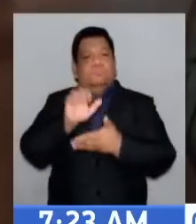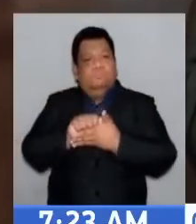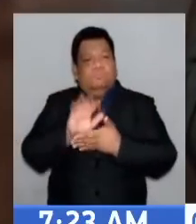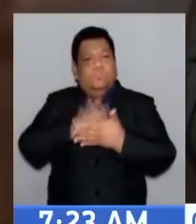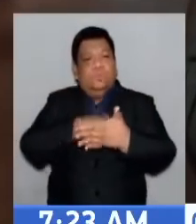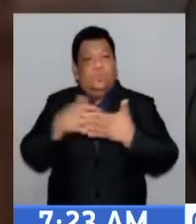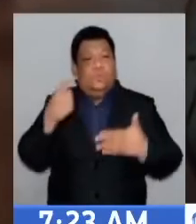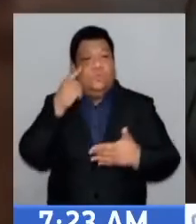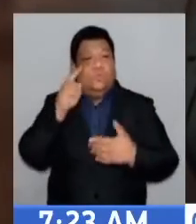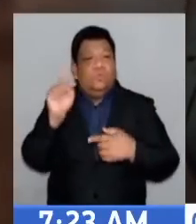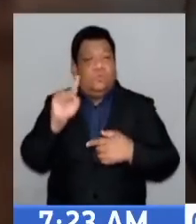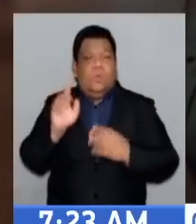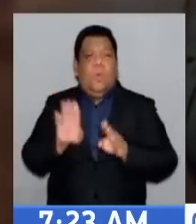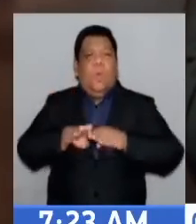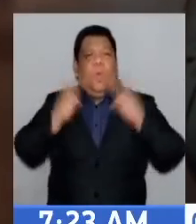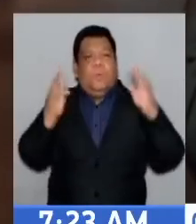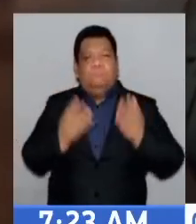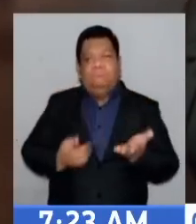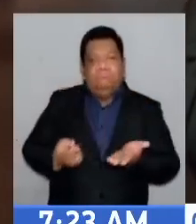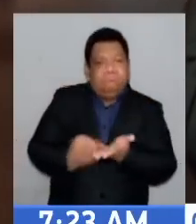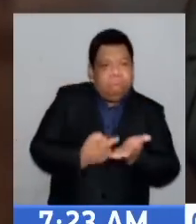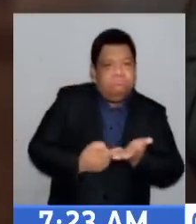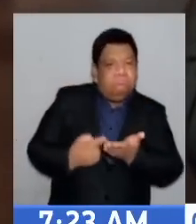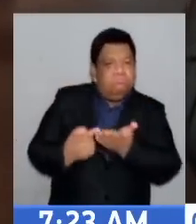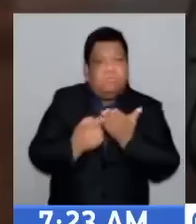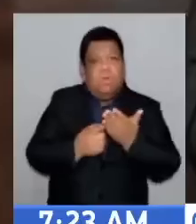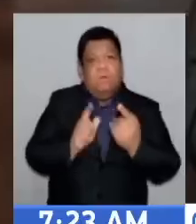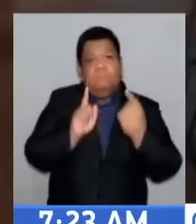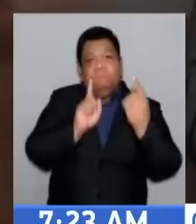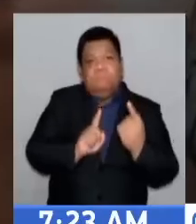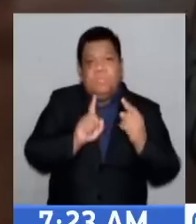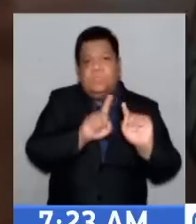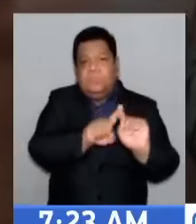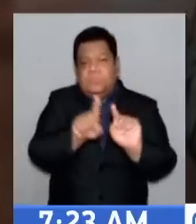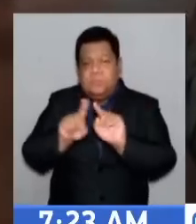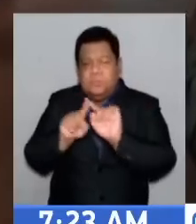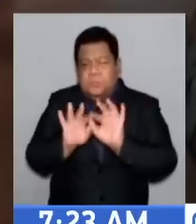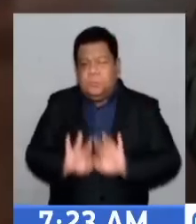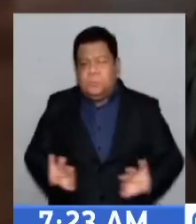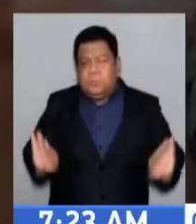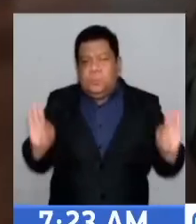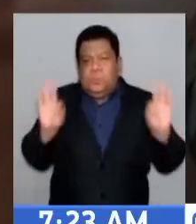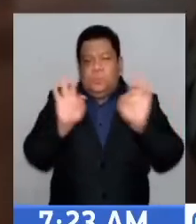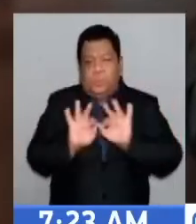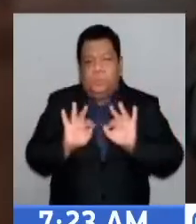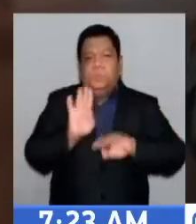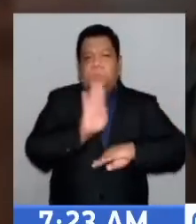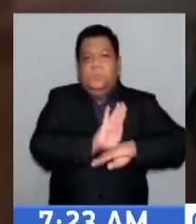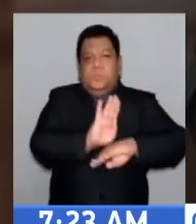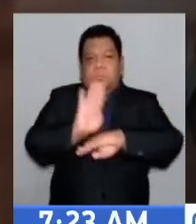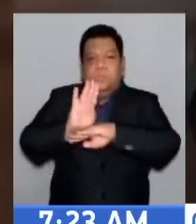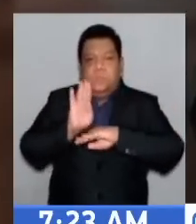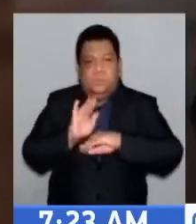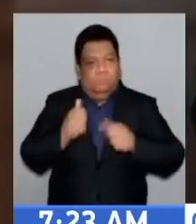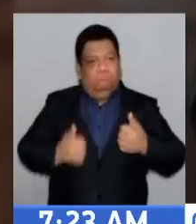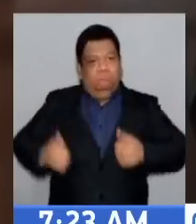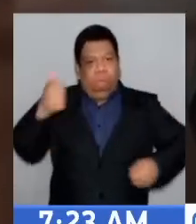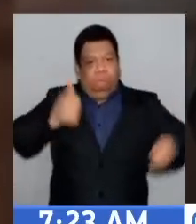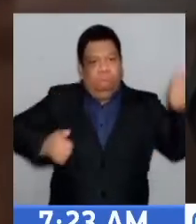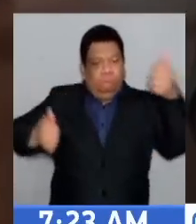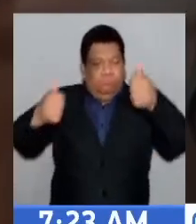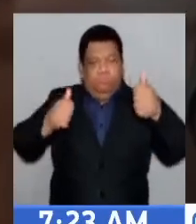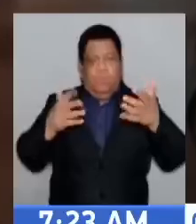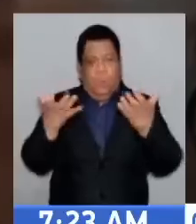at one-on-one kasama ang ilang mga mahalaga at pinakamakapangyarihang negosyante sa mundo para mailatag daw niya ang